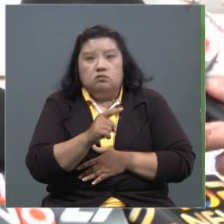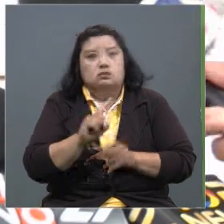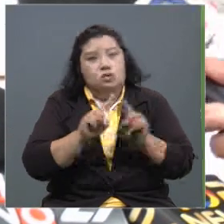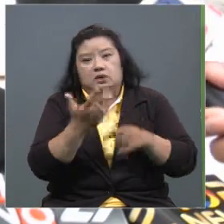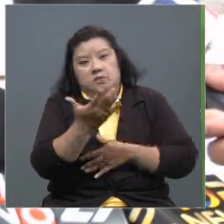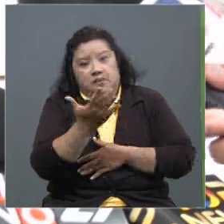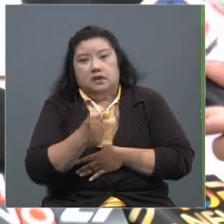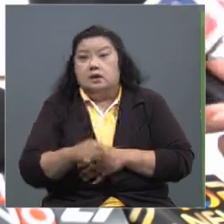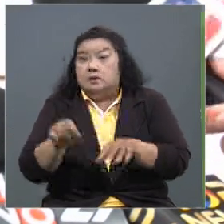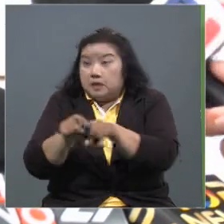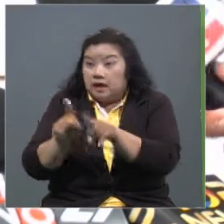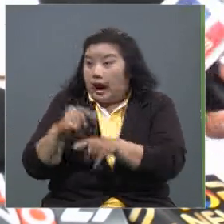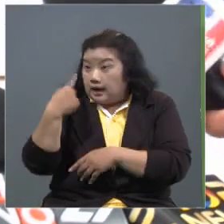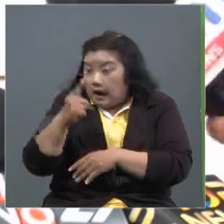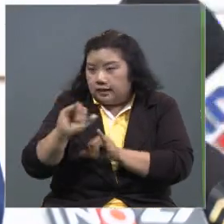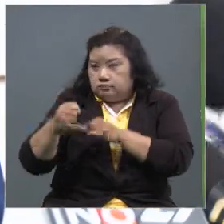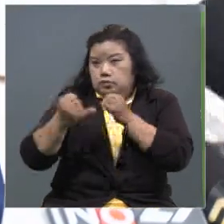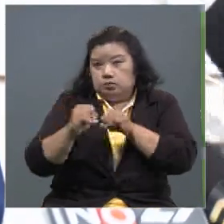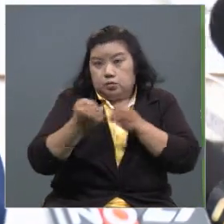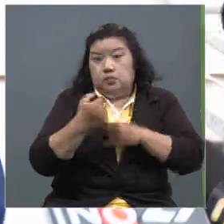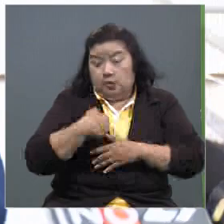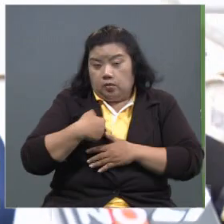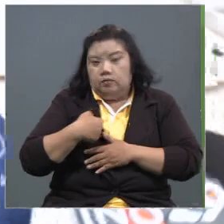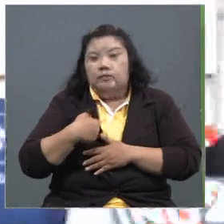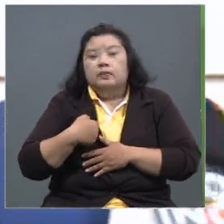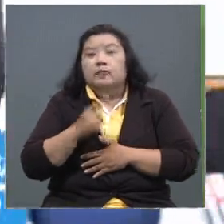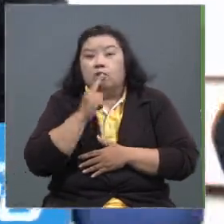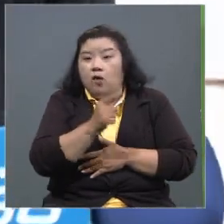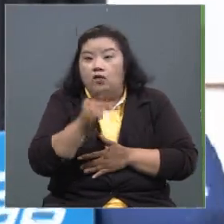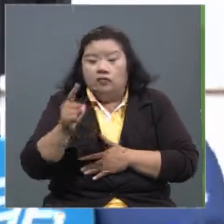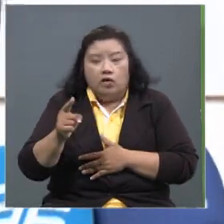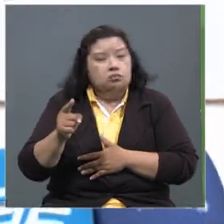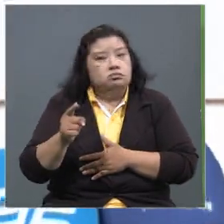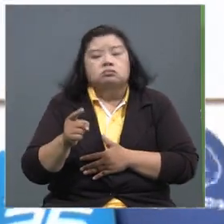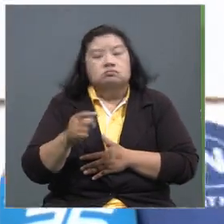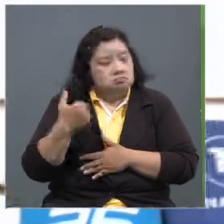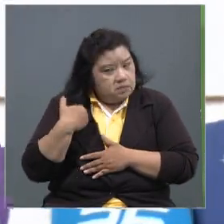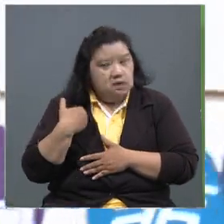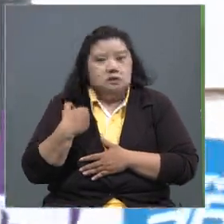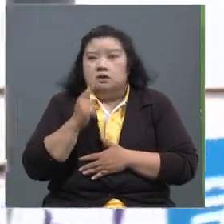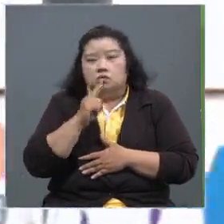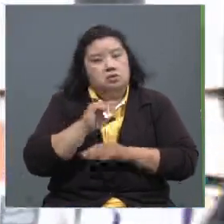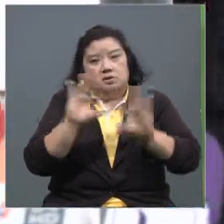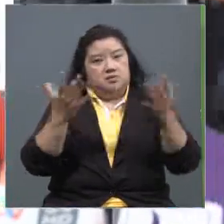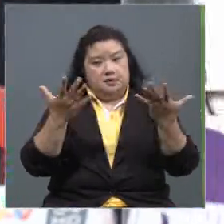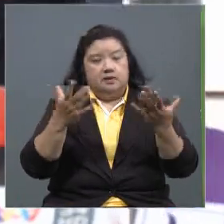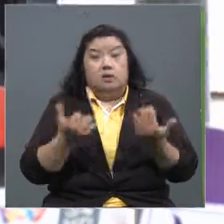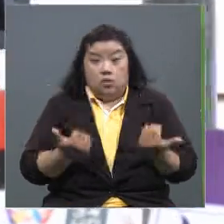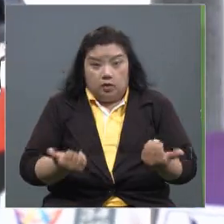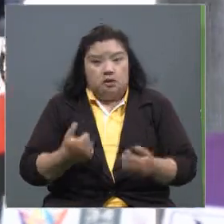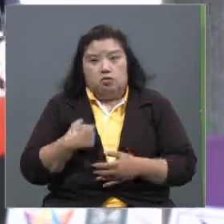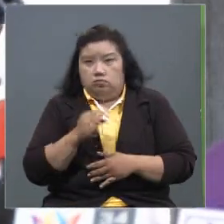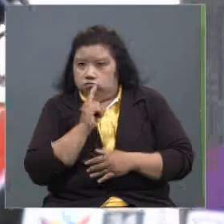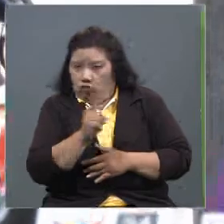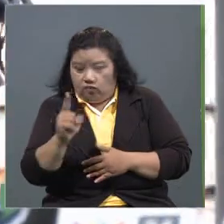ต่หมายรวมถึงคู่กรณีรายอื่นๆที่บิ๊กโจ๊กไปเดินหน้าฟ้องมาก่อนหน้านี้ด้วย เต็มไปหมดเลย ใช่ณวันนี้ยังไม่ถอนฟ้อง